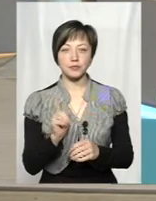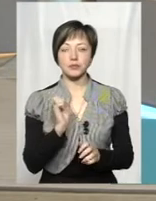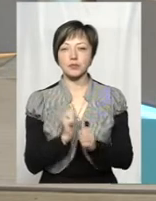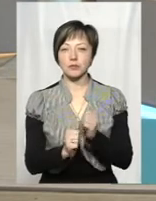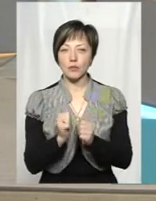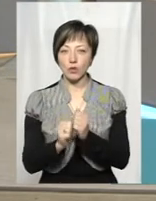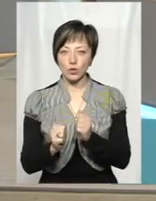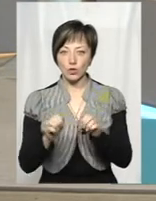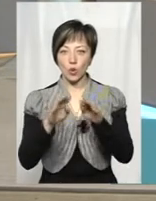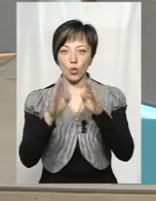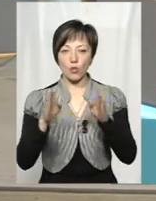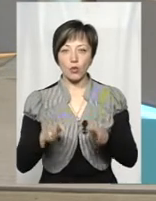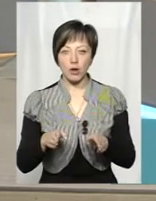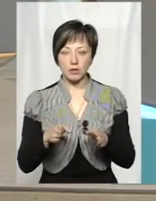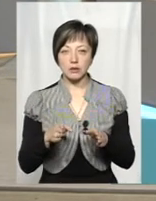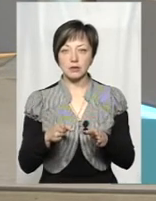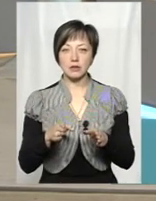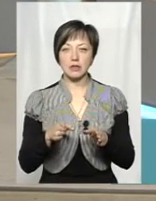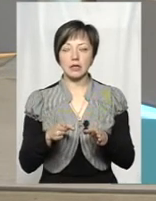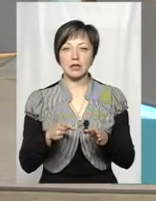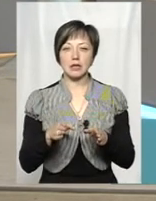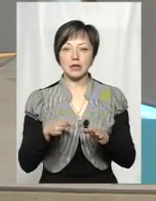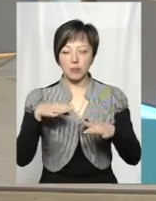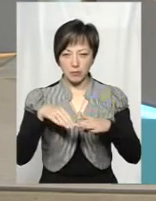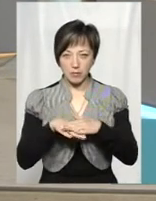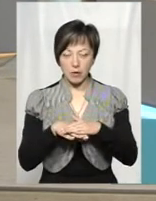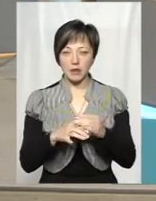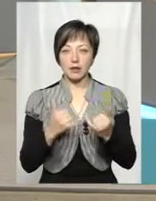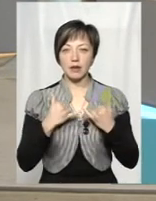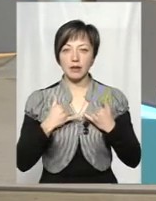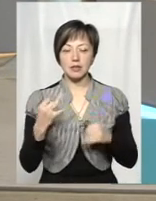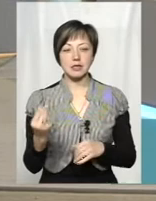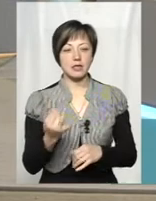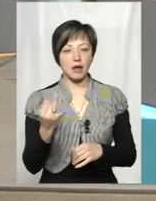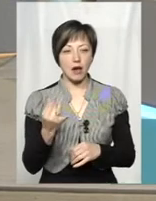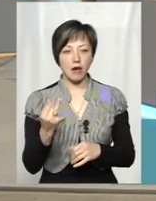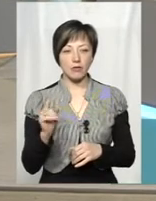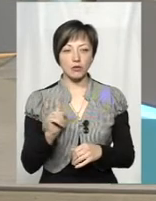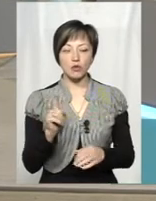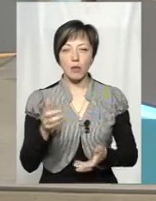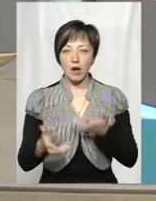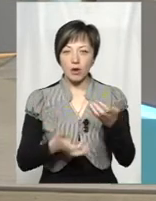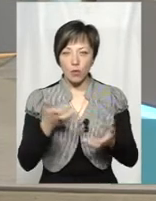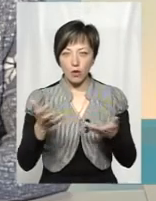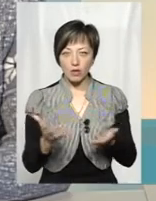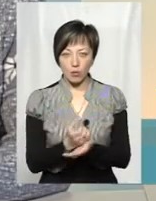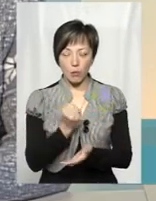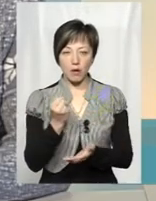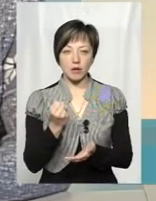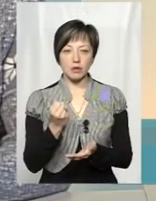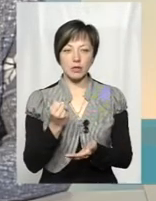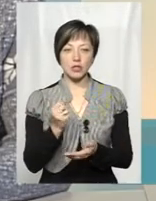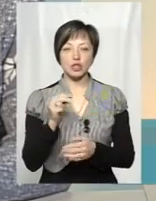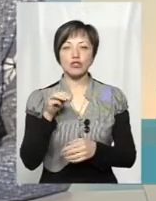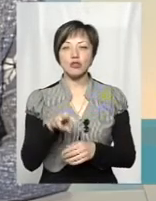кожен курган, тому для нас цікаво, щоб археологи розкопали